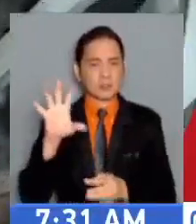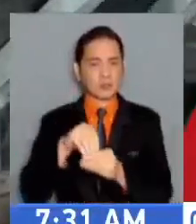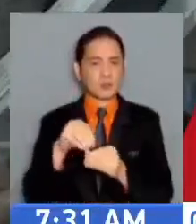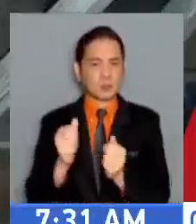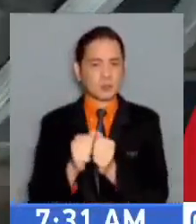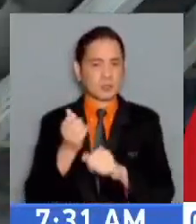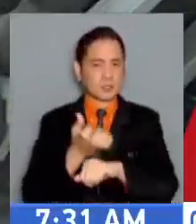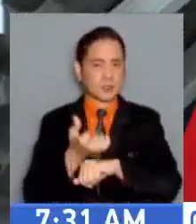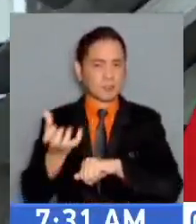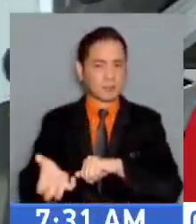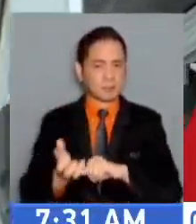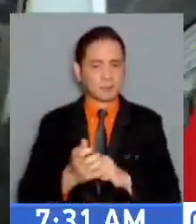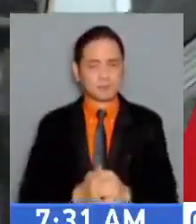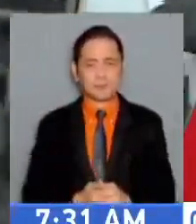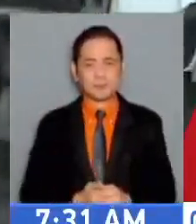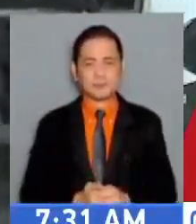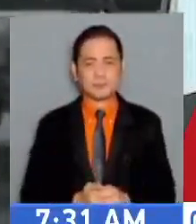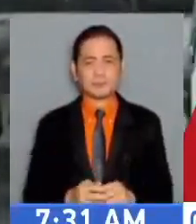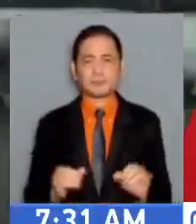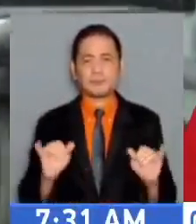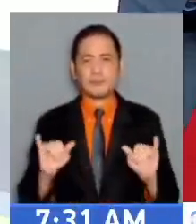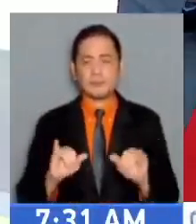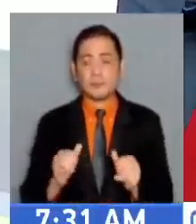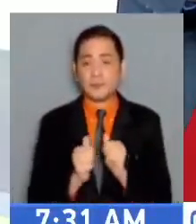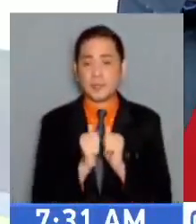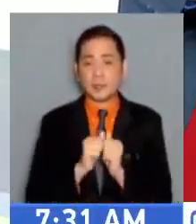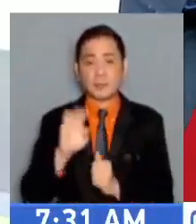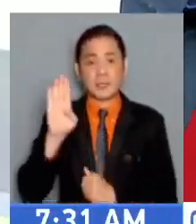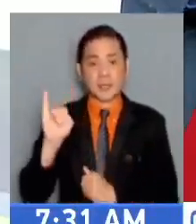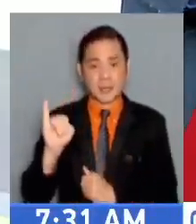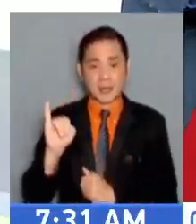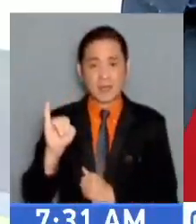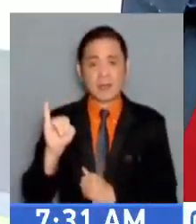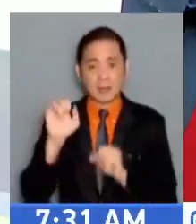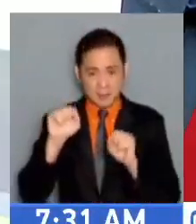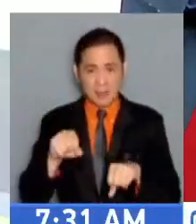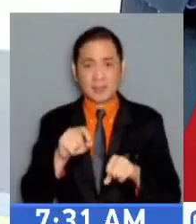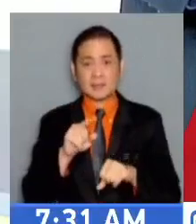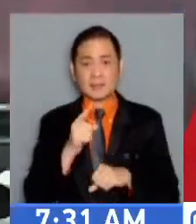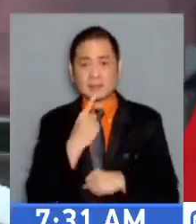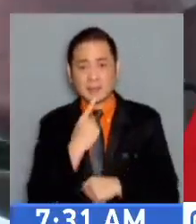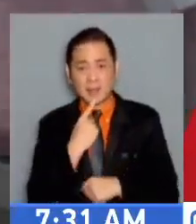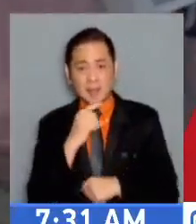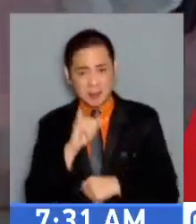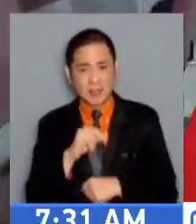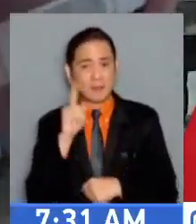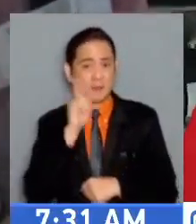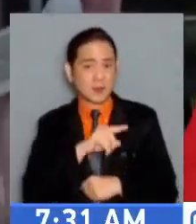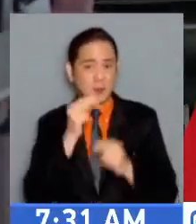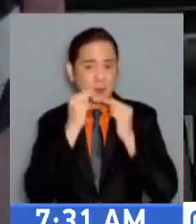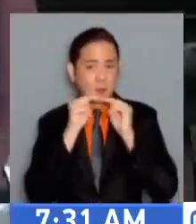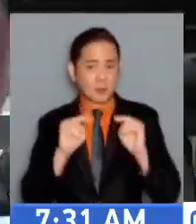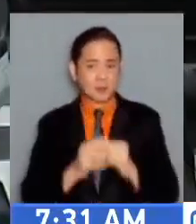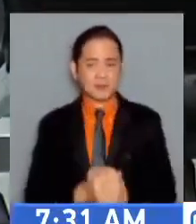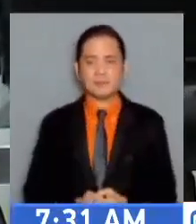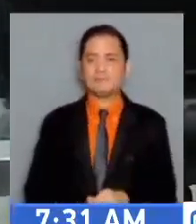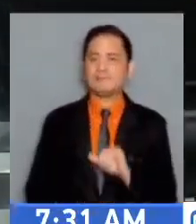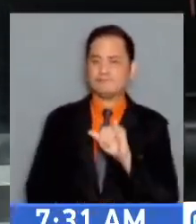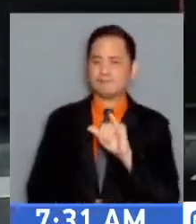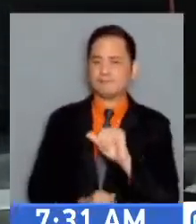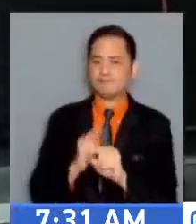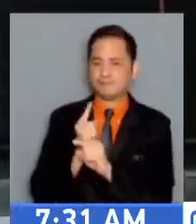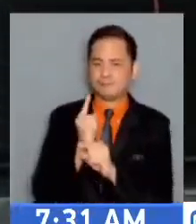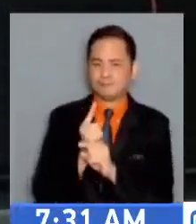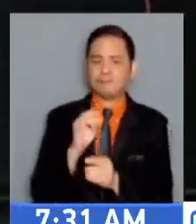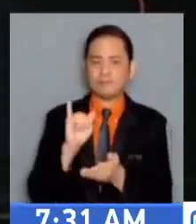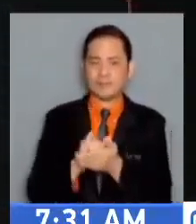ang masasabi ng Bureau of Immigration, fake news yan? Looks like it po. Sa tingin po natin, isa po ito doon sa mga kumakalat na scams